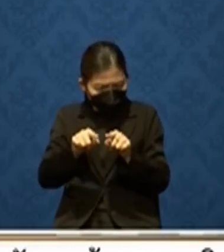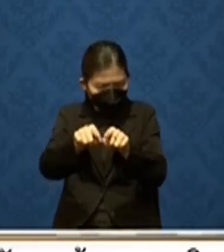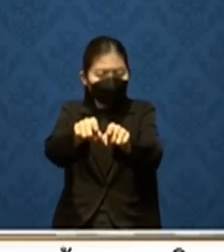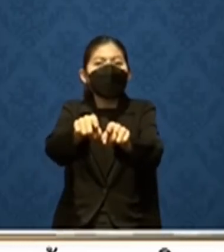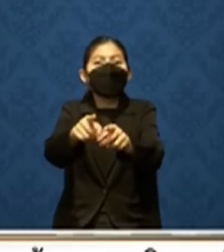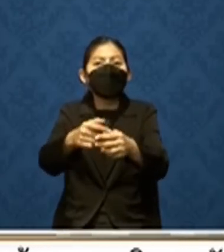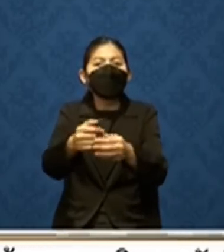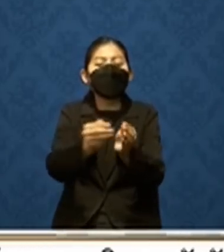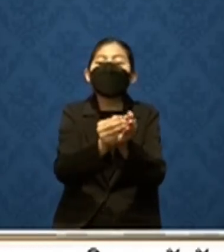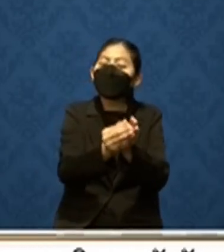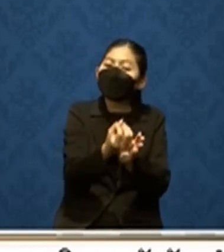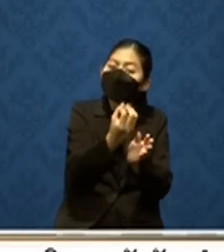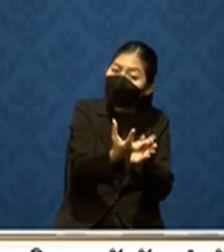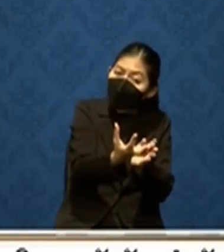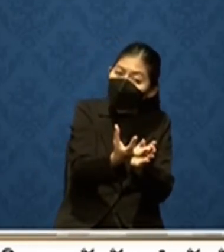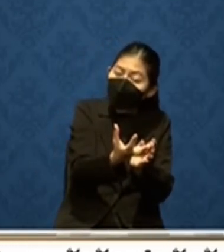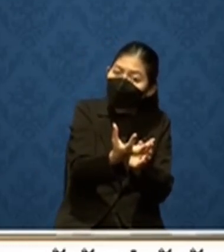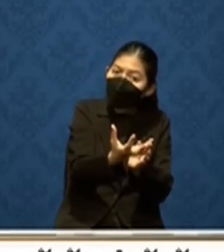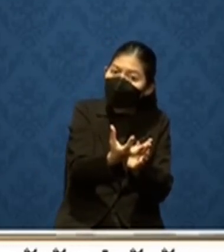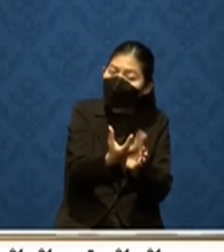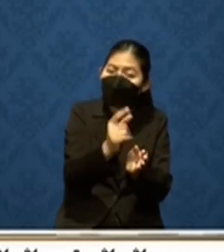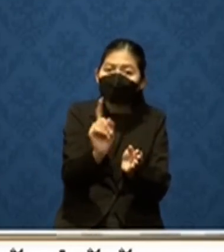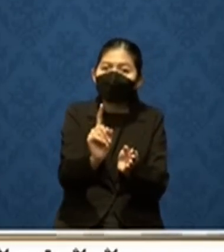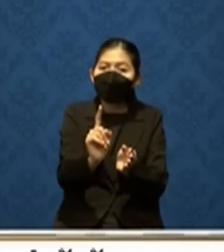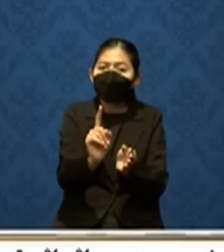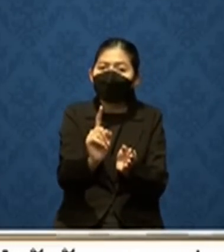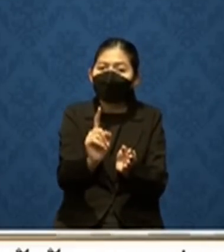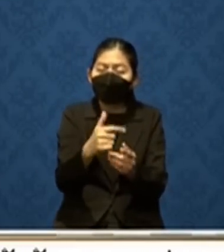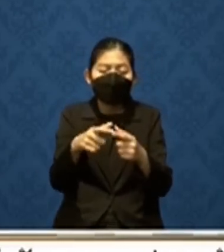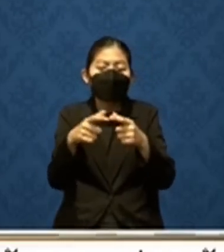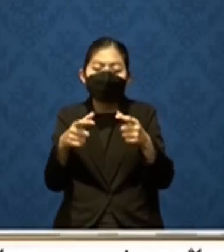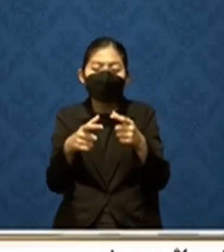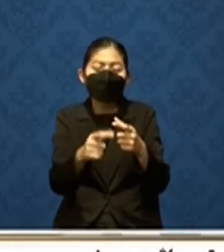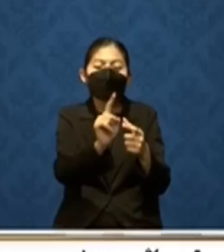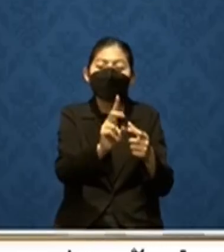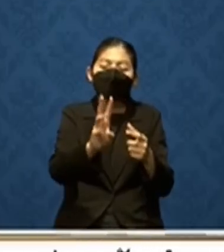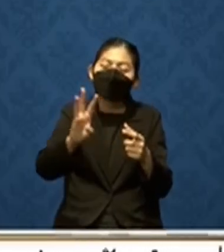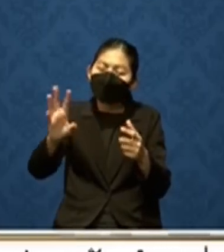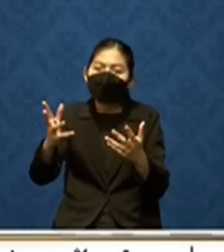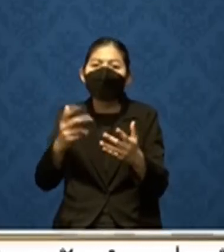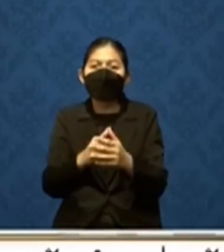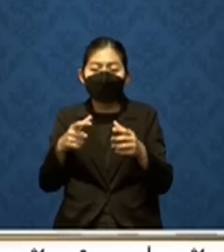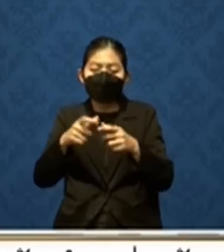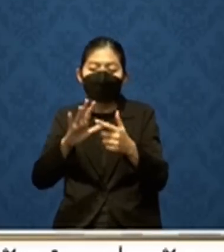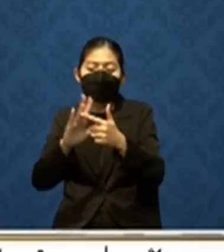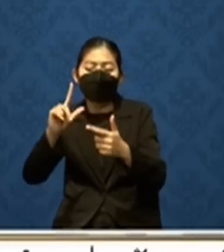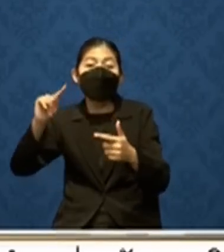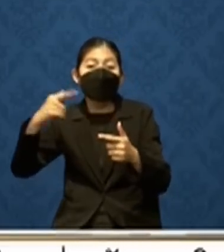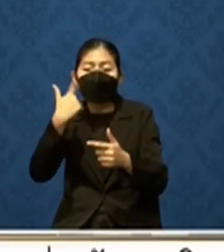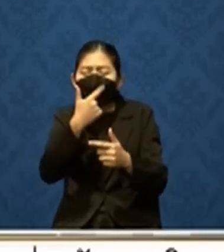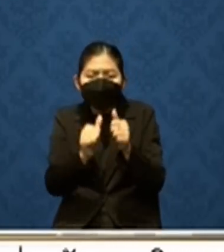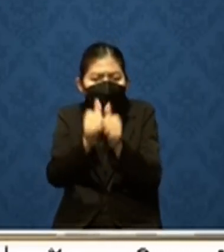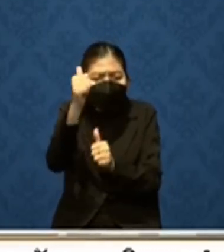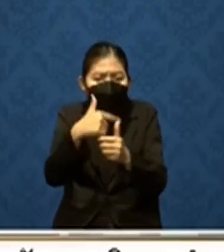เต็มที่ก็ได้เสียงข้างมากก็ตามแต่ละบาทไปบัตรเลือกตั้งเขตใครชนะที่ 1ก็ได้ไป